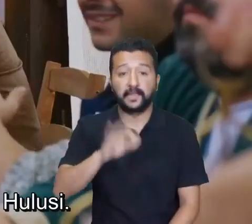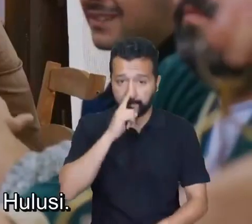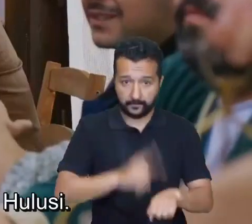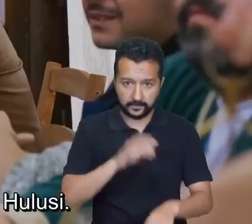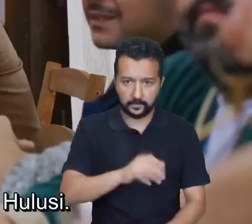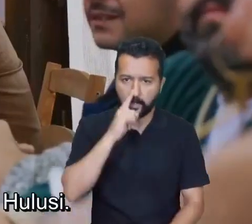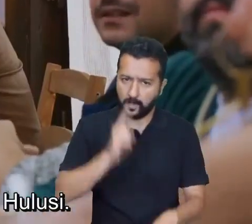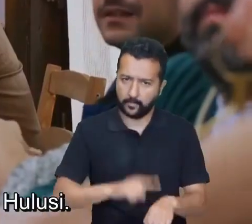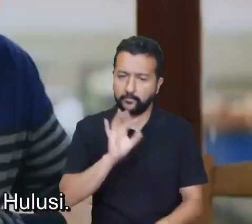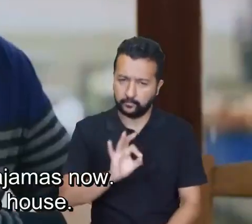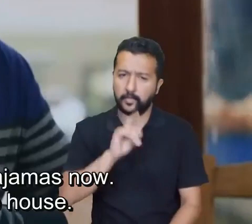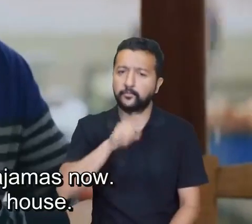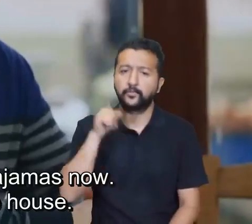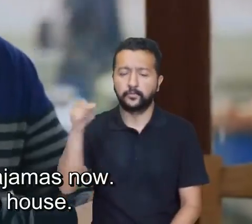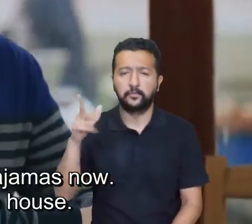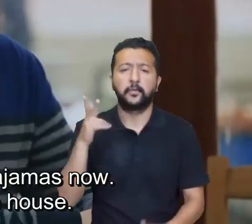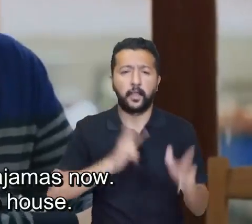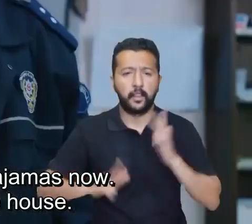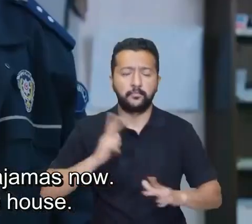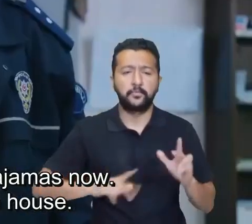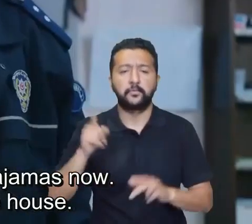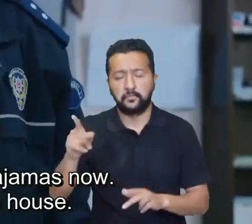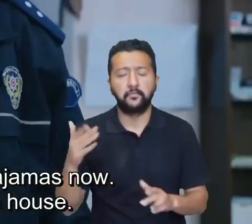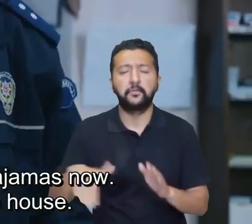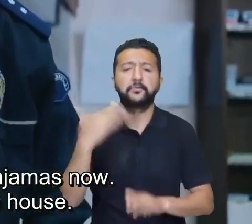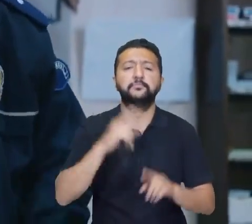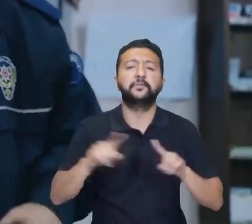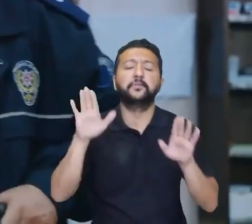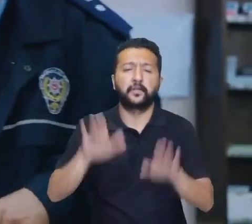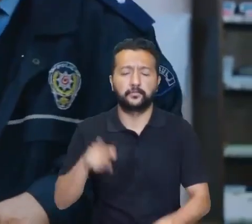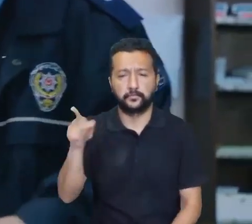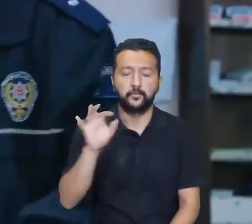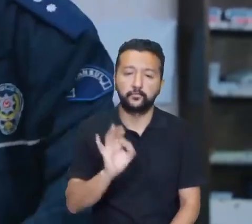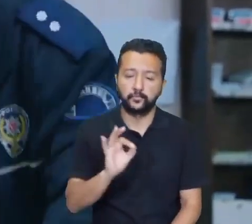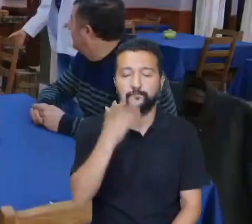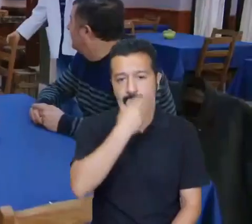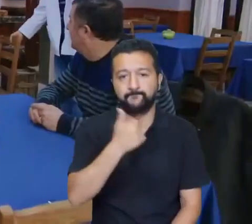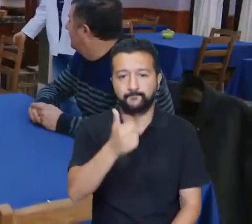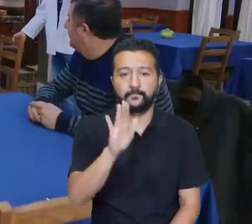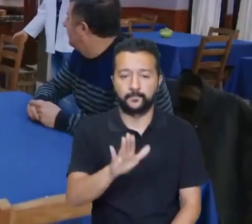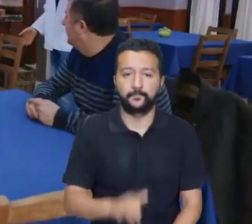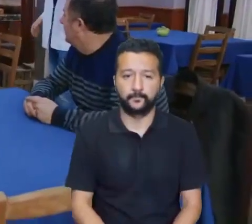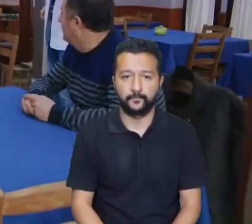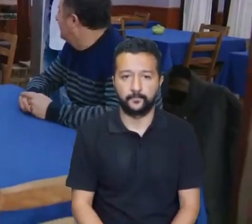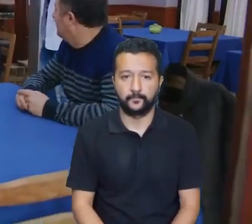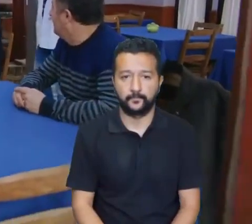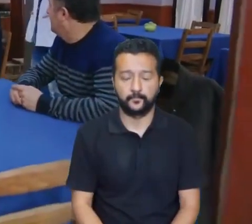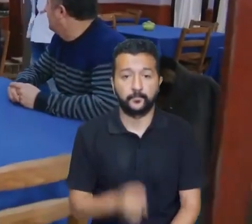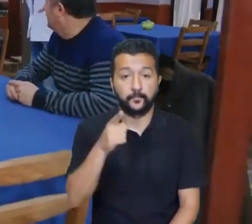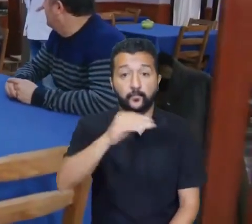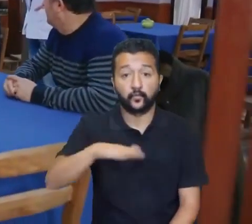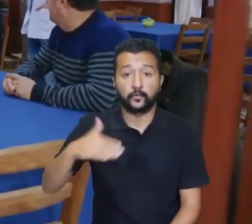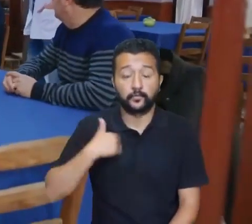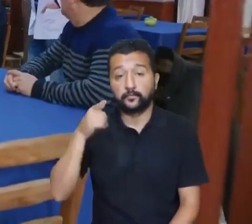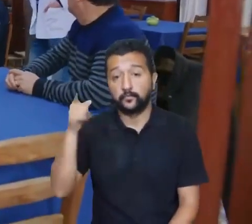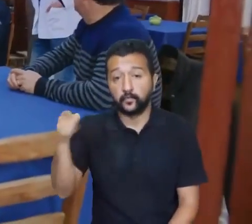oğlum? Eminim Hulusi amca. Pijamalarını giydi artık, kolay kolay çıkmaz evden. Güzel. Tuncay sarışın, 20'lerinde. Ya çocuklar,